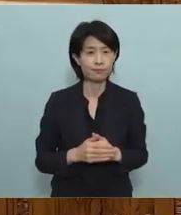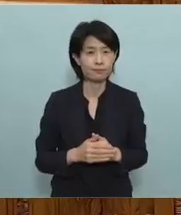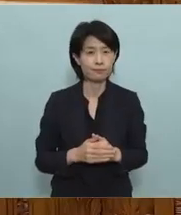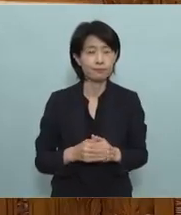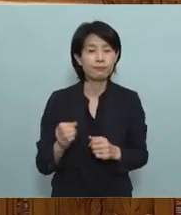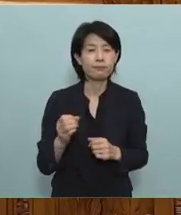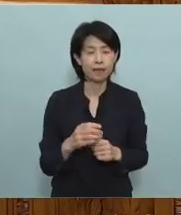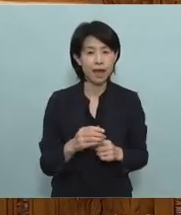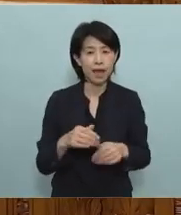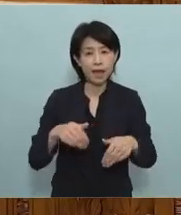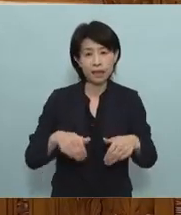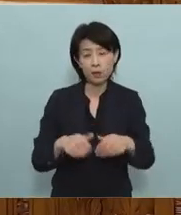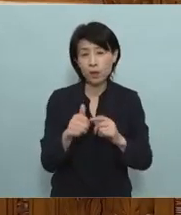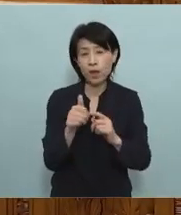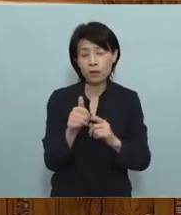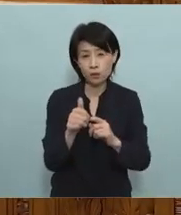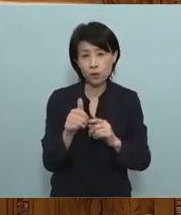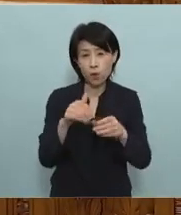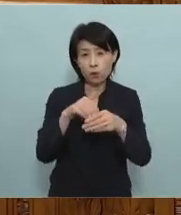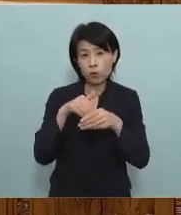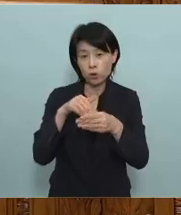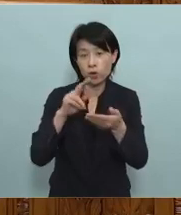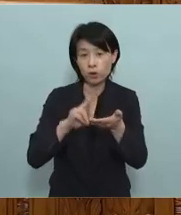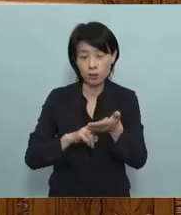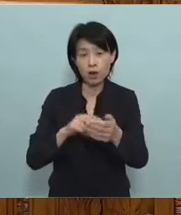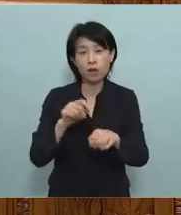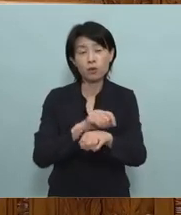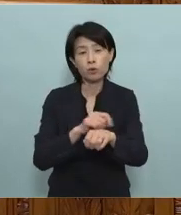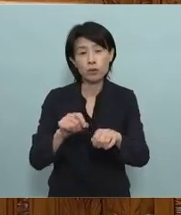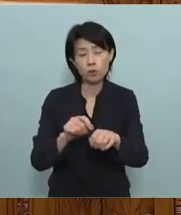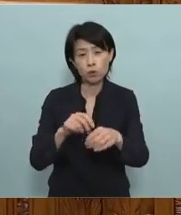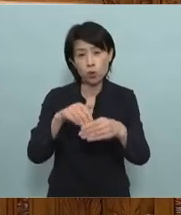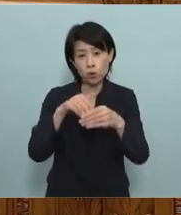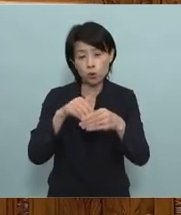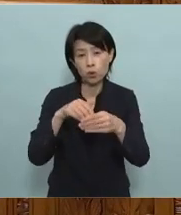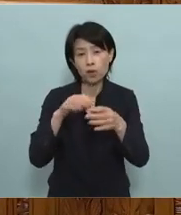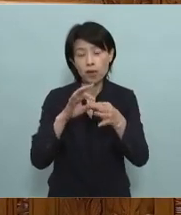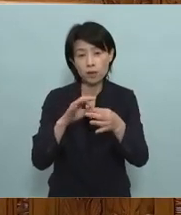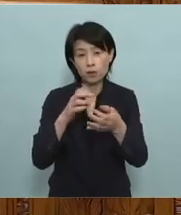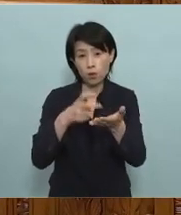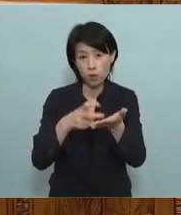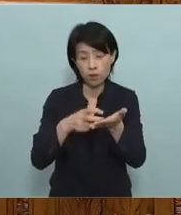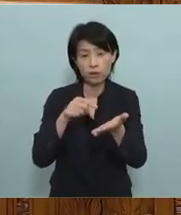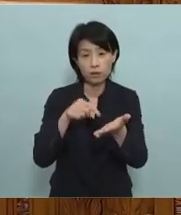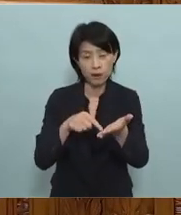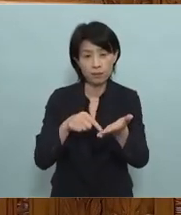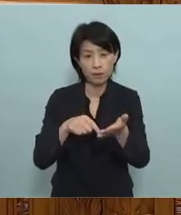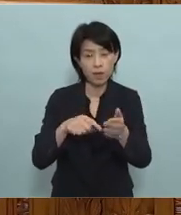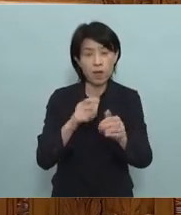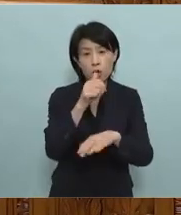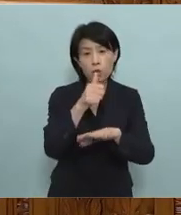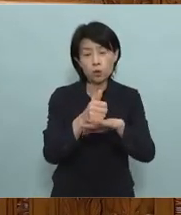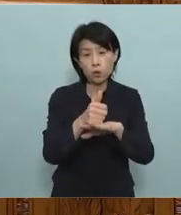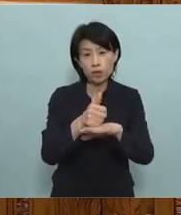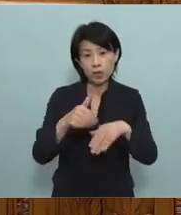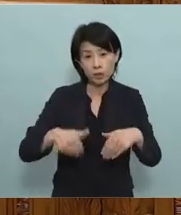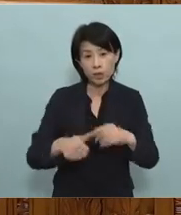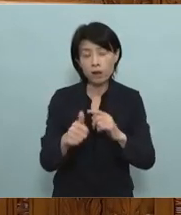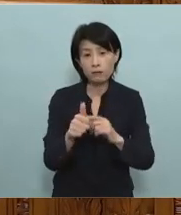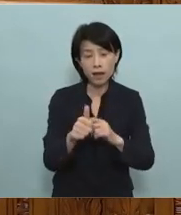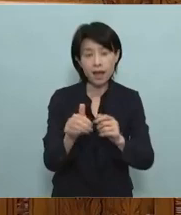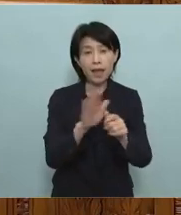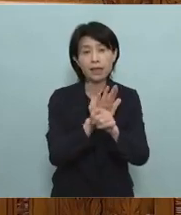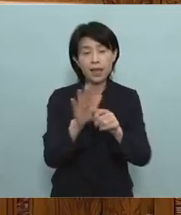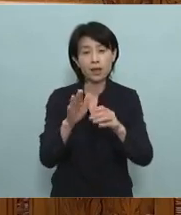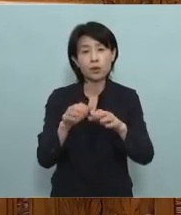また秘書官の俸給を定める特別職の職員の給与に関する法律によれば、総理秘書官の俸給は内閣総